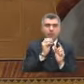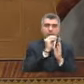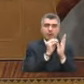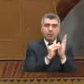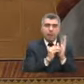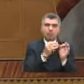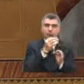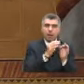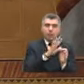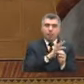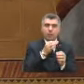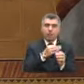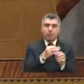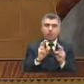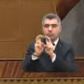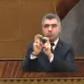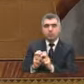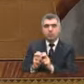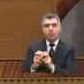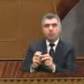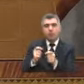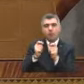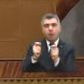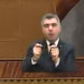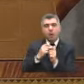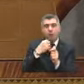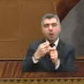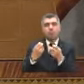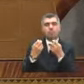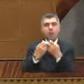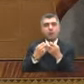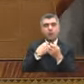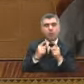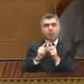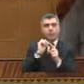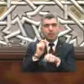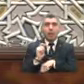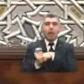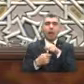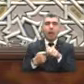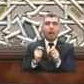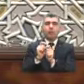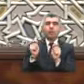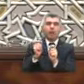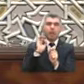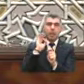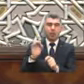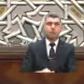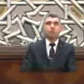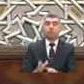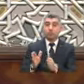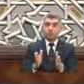وما هي الأسباب وراء إقصاء عدة جرائد عريقة كنموذج جريدة الحركة، وشكرا. جواب السيدة